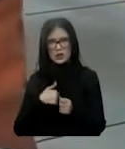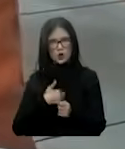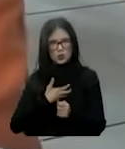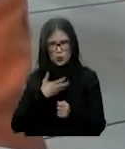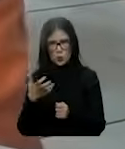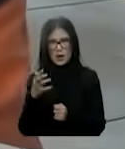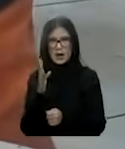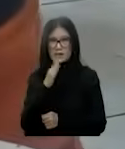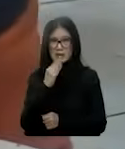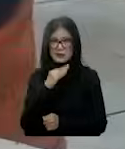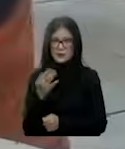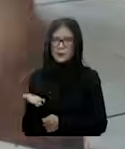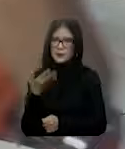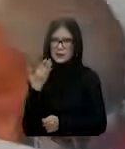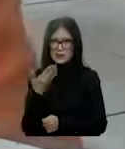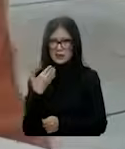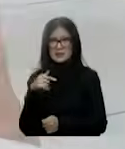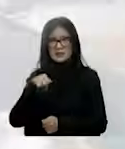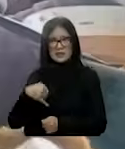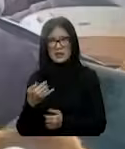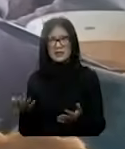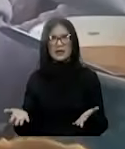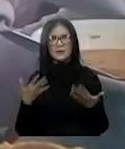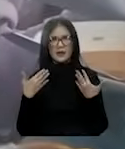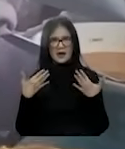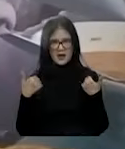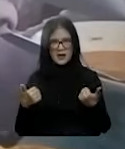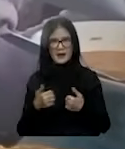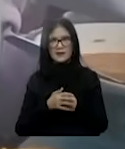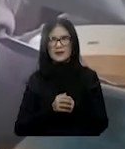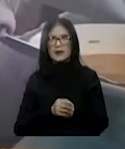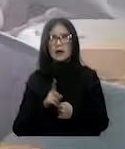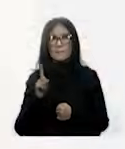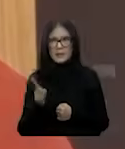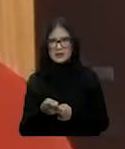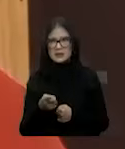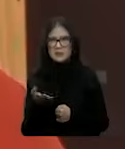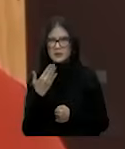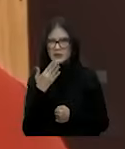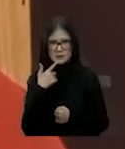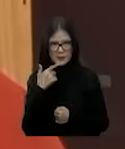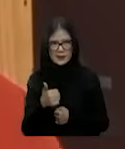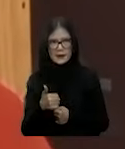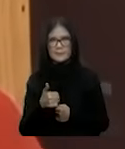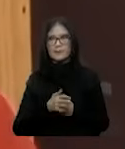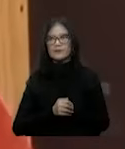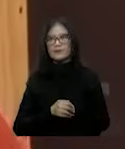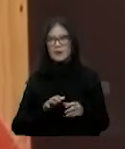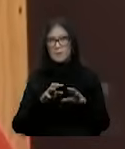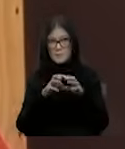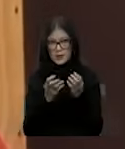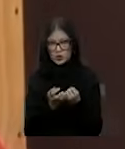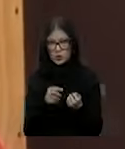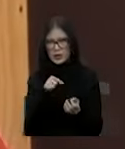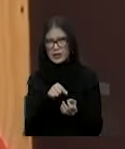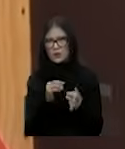lagi panas, biar seger gitu. Oke, pedas mantap. Mantap ya. Bakso Klenger Mercon itu masih